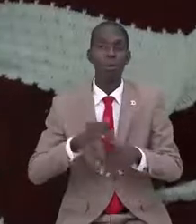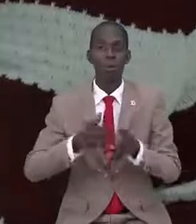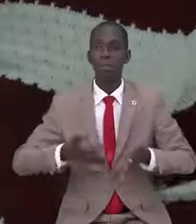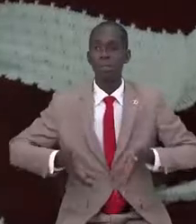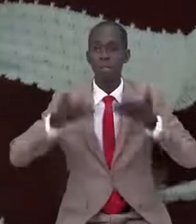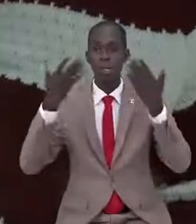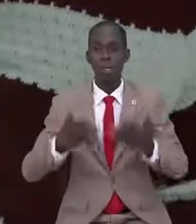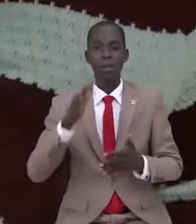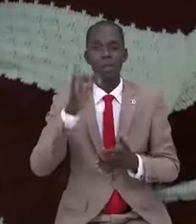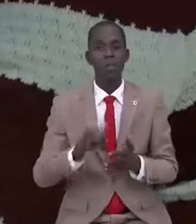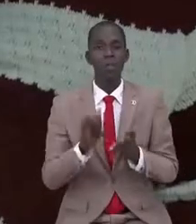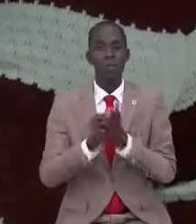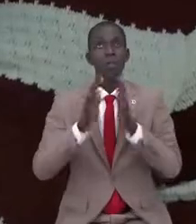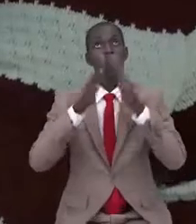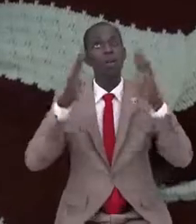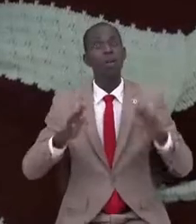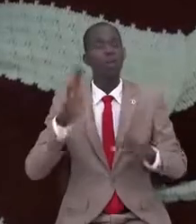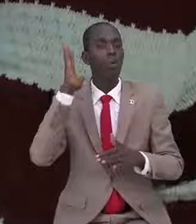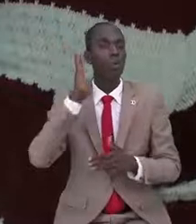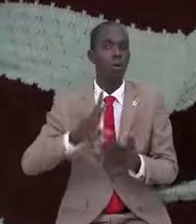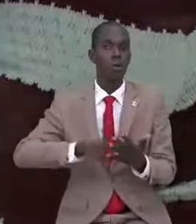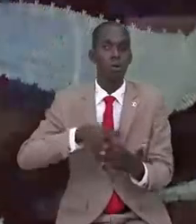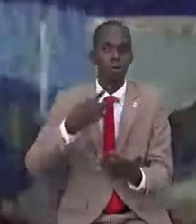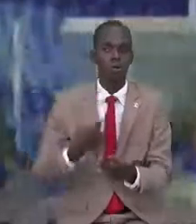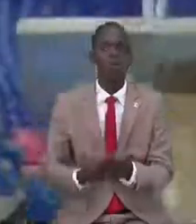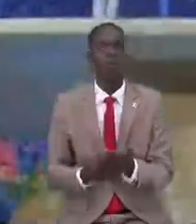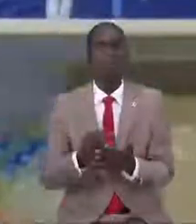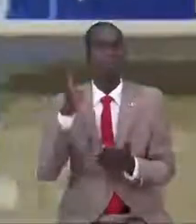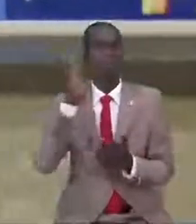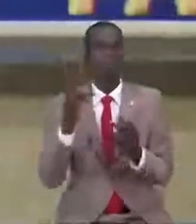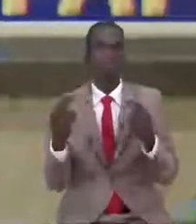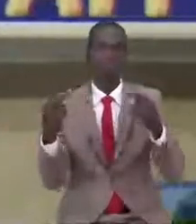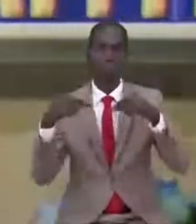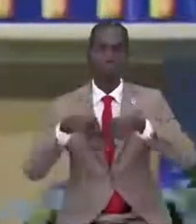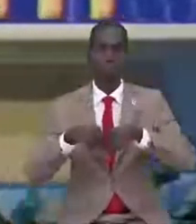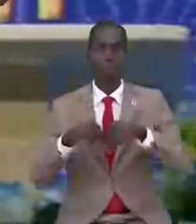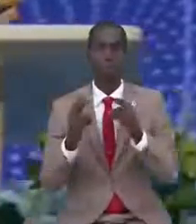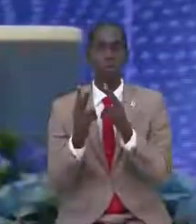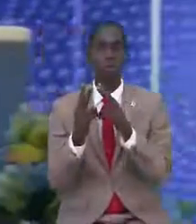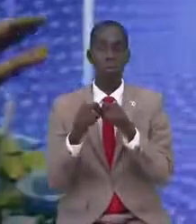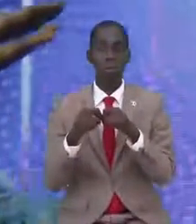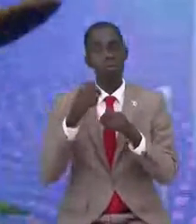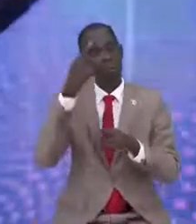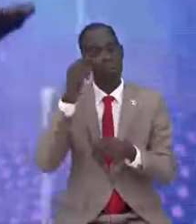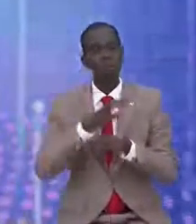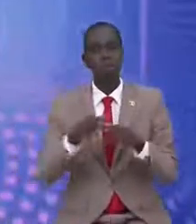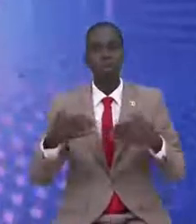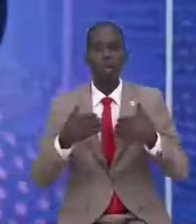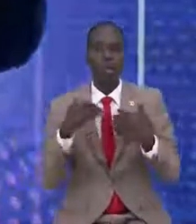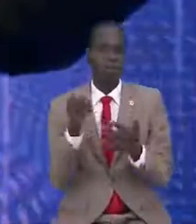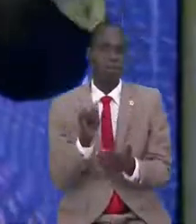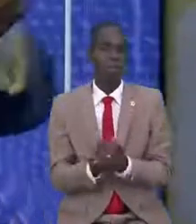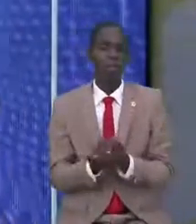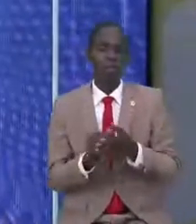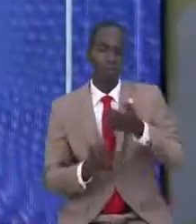viendront contre cette maison. Cette maison va s'effondrer parce que la fondation n'est